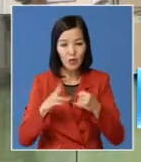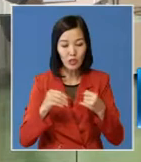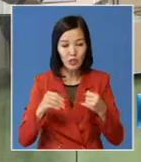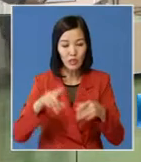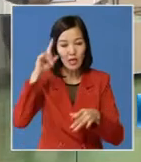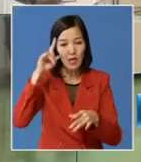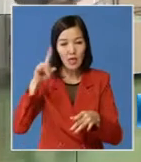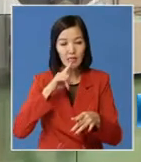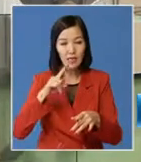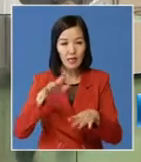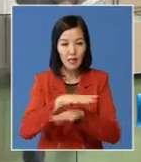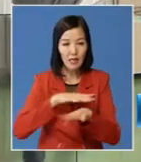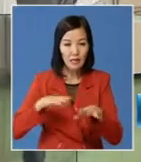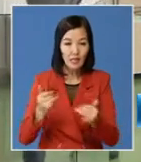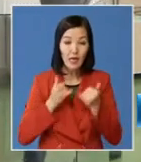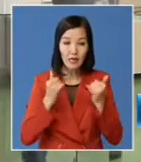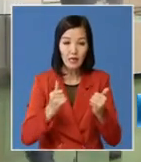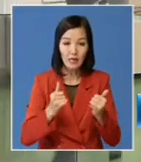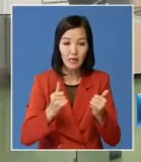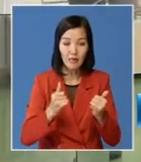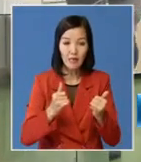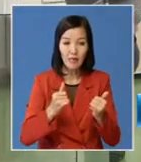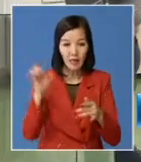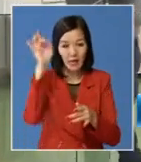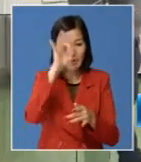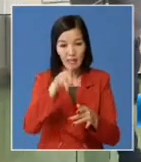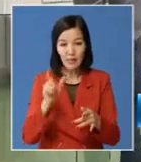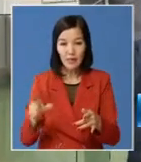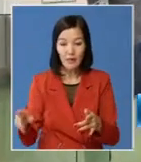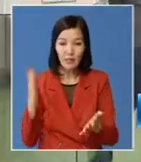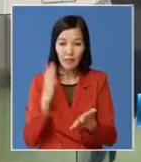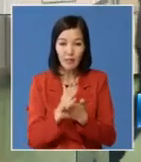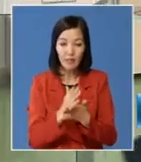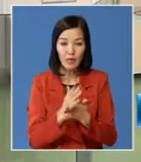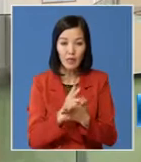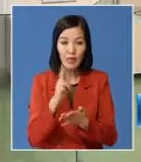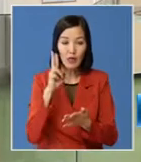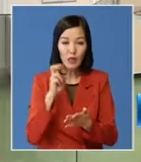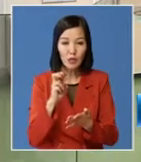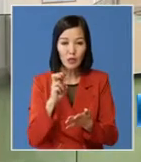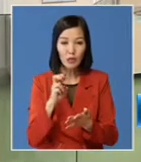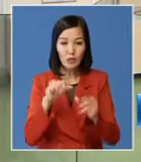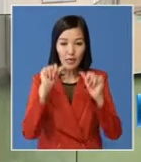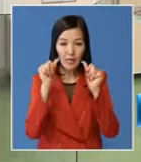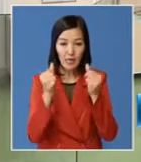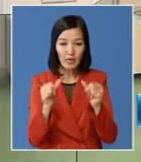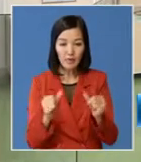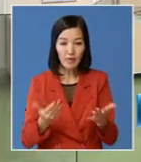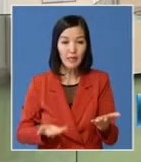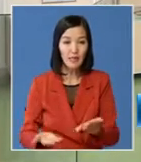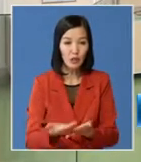алтылашқа ардақты азаматтар сыйлаған жер. Бұл жерден 200-ден үстінде жаңағы экспонаттар